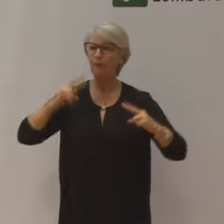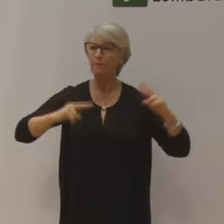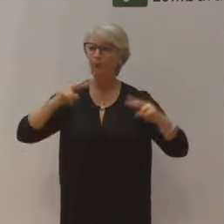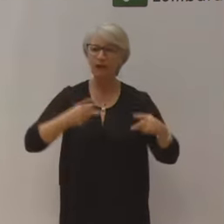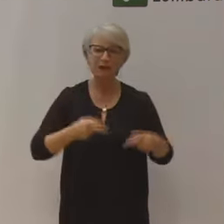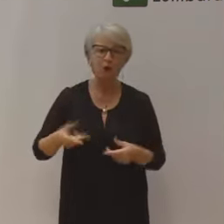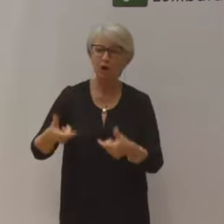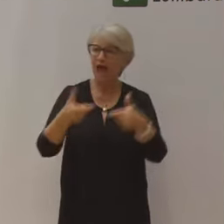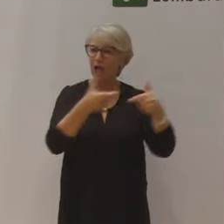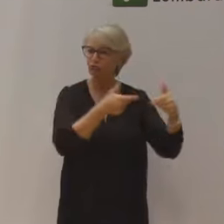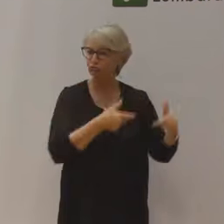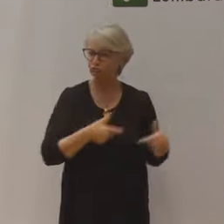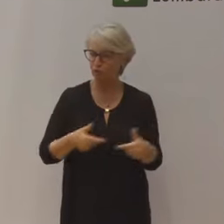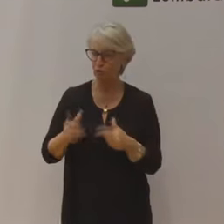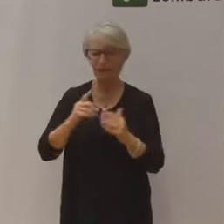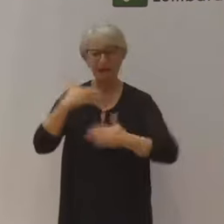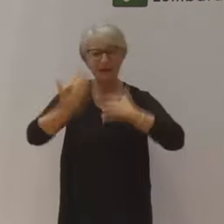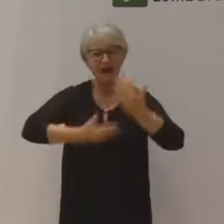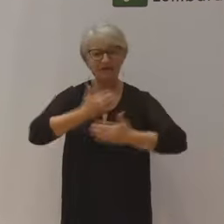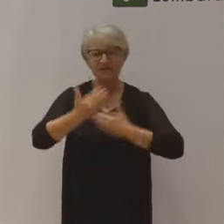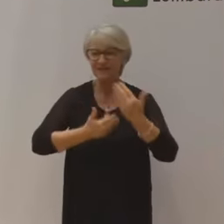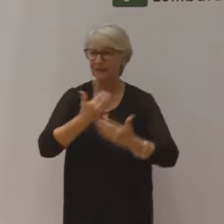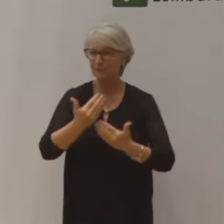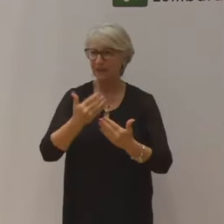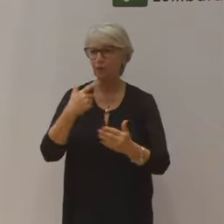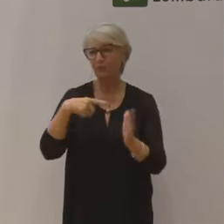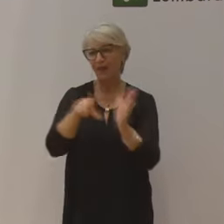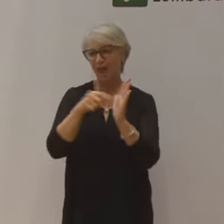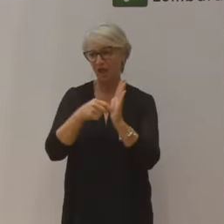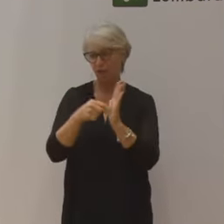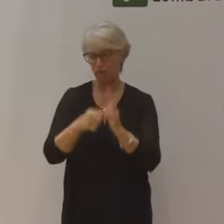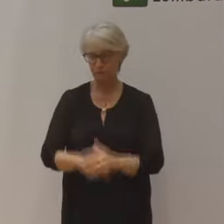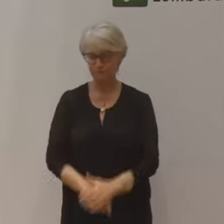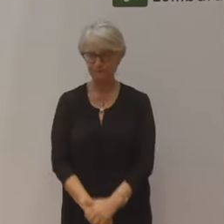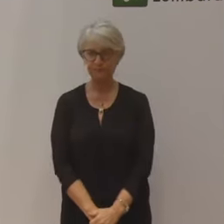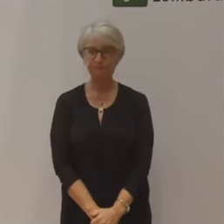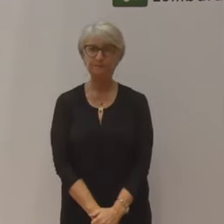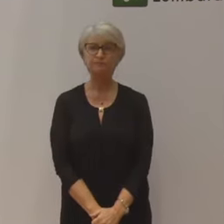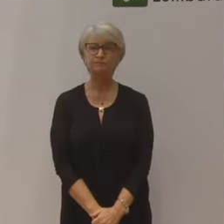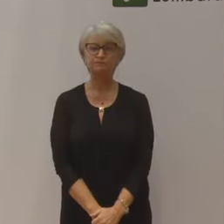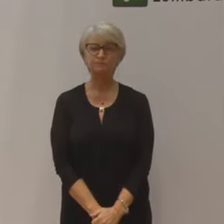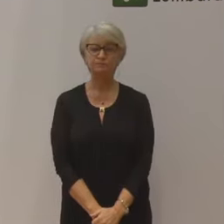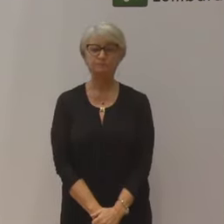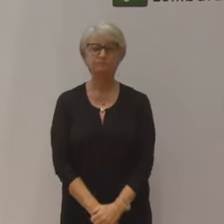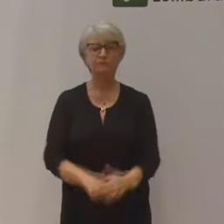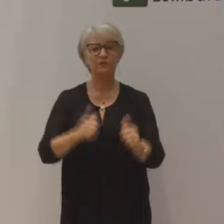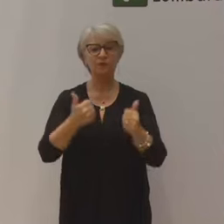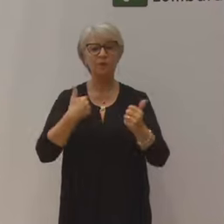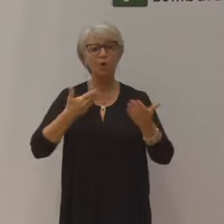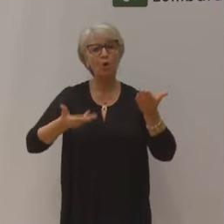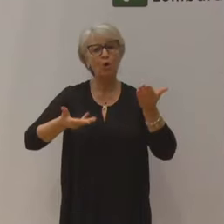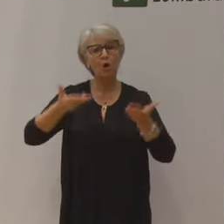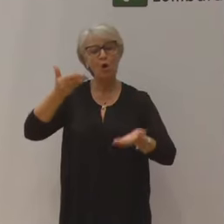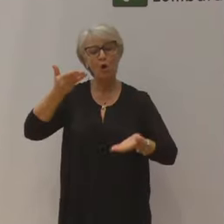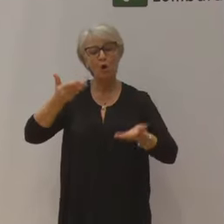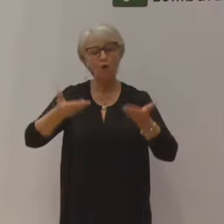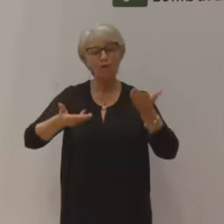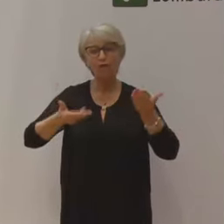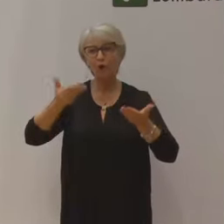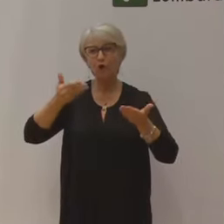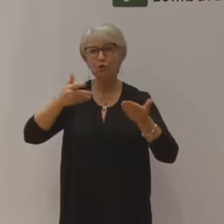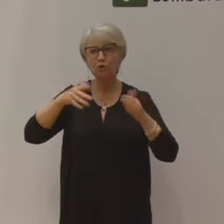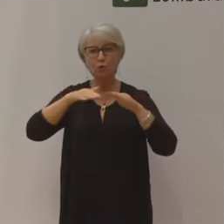verificare puntualmente lo stato di avanzamento in regione della legge. Dal confronto proprio all'interno di questo tavolo di